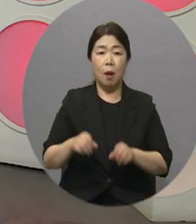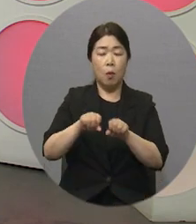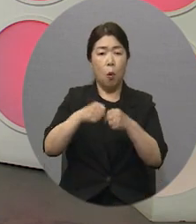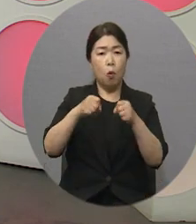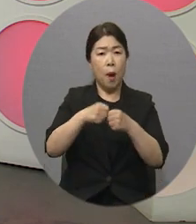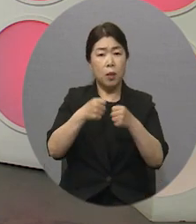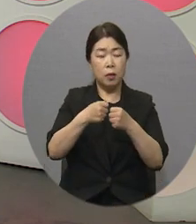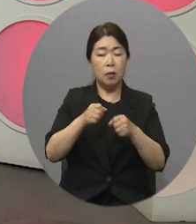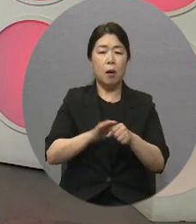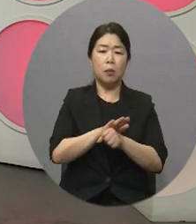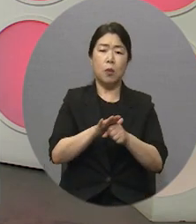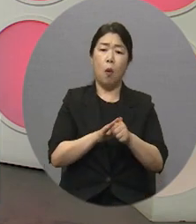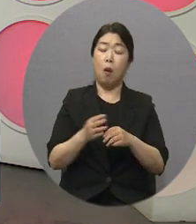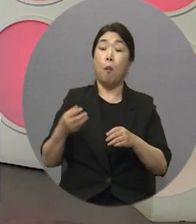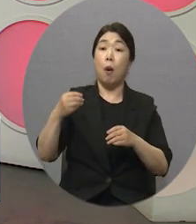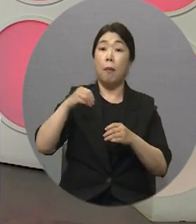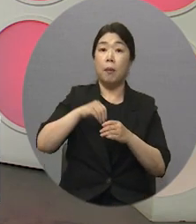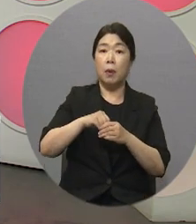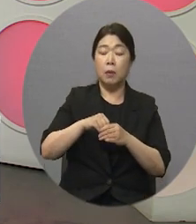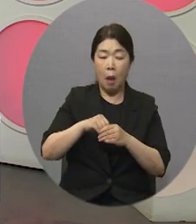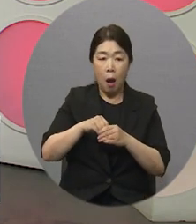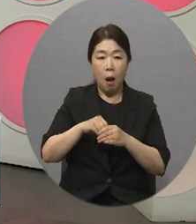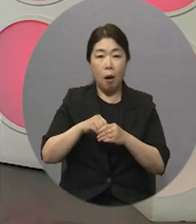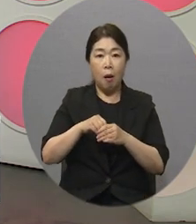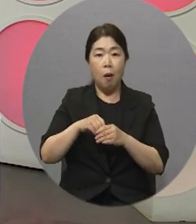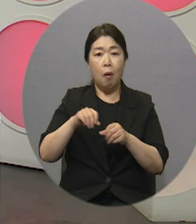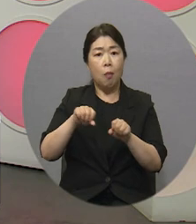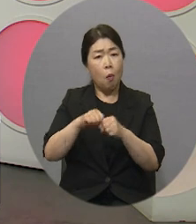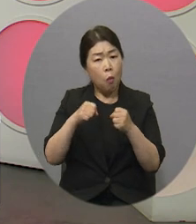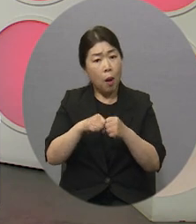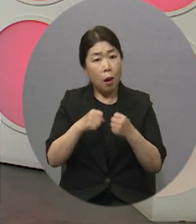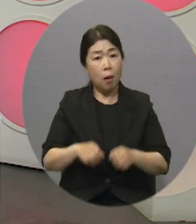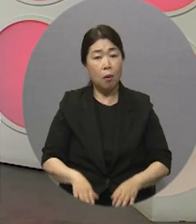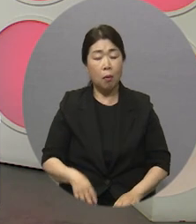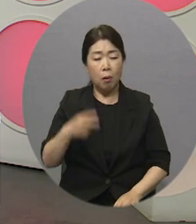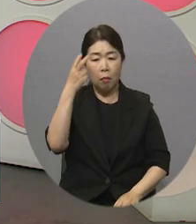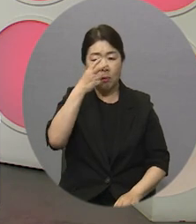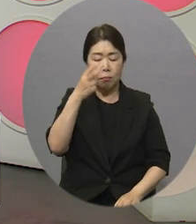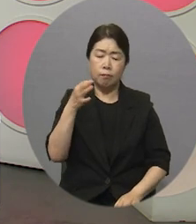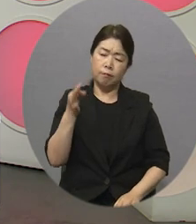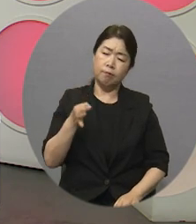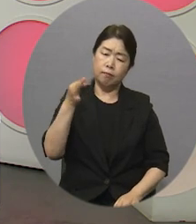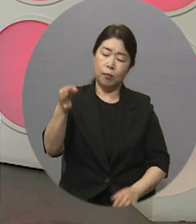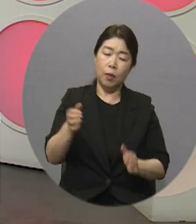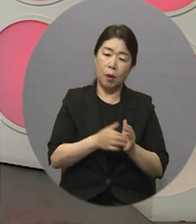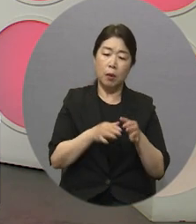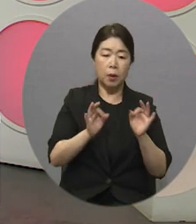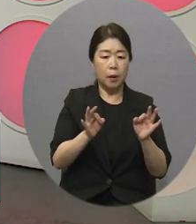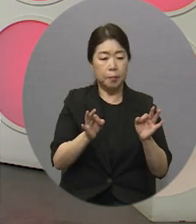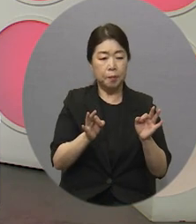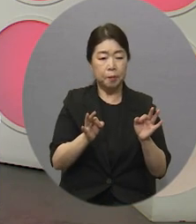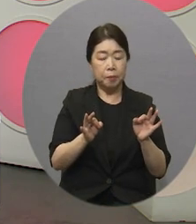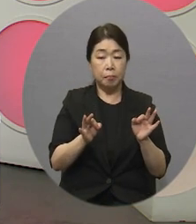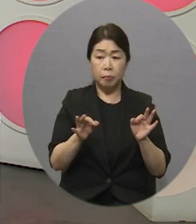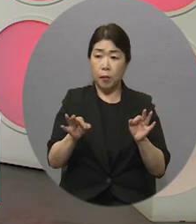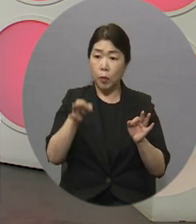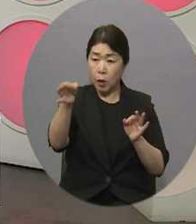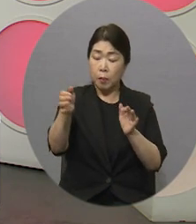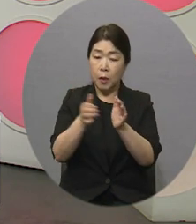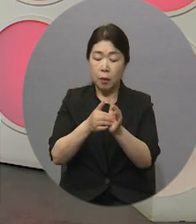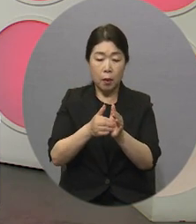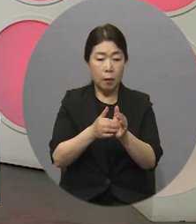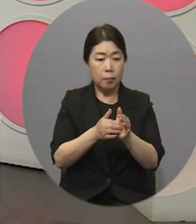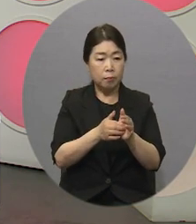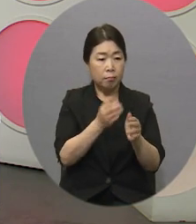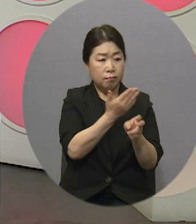고구마는 정을 싣고. 아, 고구마는? 네. 네. 관리비를 내고 은행을 나오니 채소 트럭이 보였습니다.